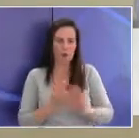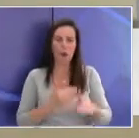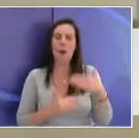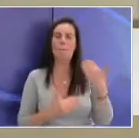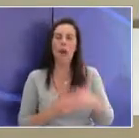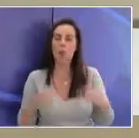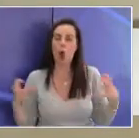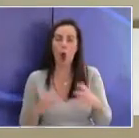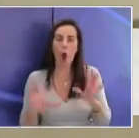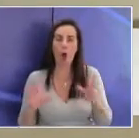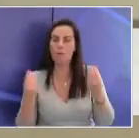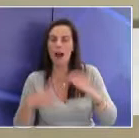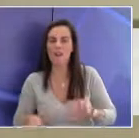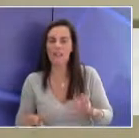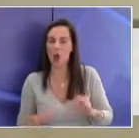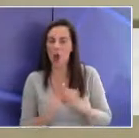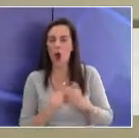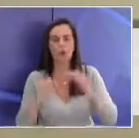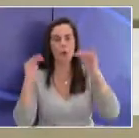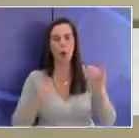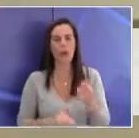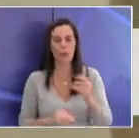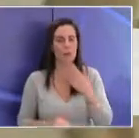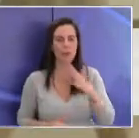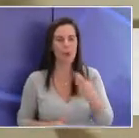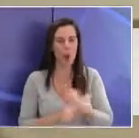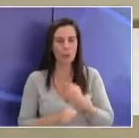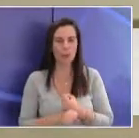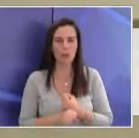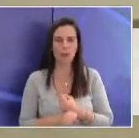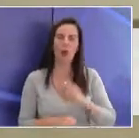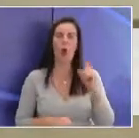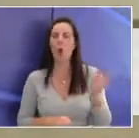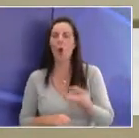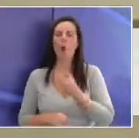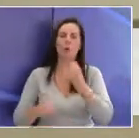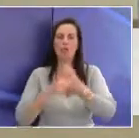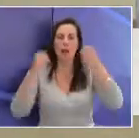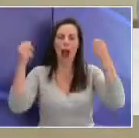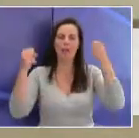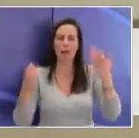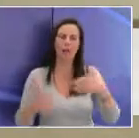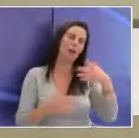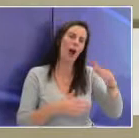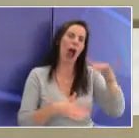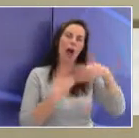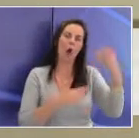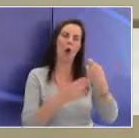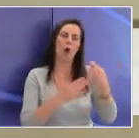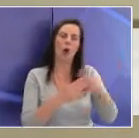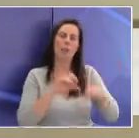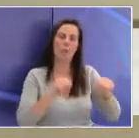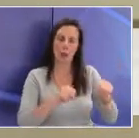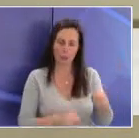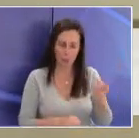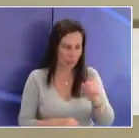בסוף החברה או שהיא פושטת רגל, או שהיא מפחיתה את המחיר. בישראל... כולם רצים להפגנה, אבל רצים לסופר לקנות את המוצר.